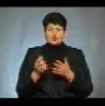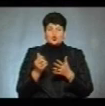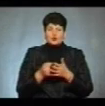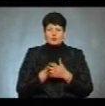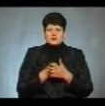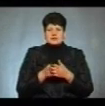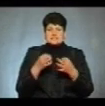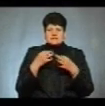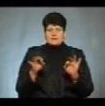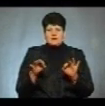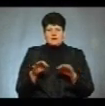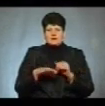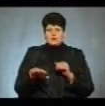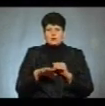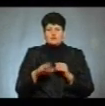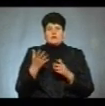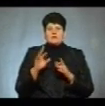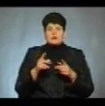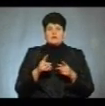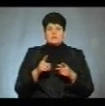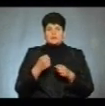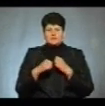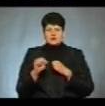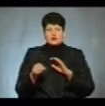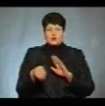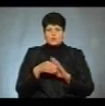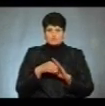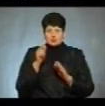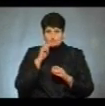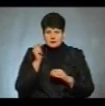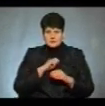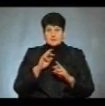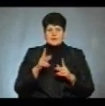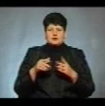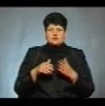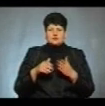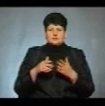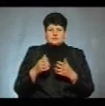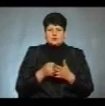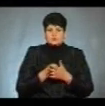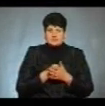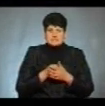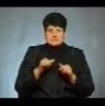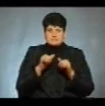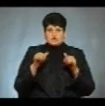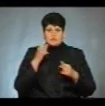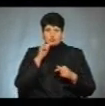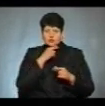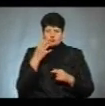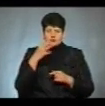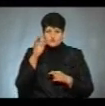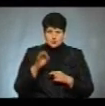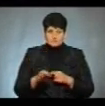– 42%, як подолати корупцію в Україні – 40%, як домогтися зростання економіки –